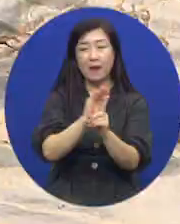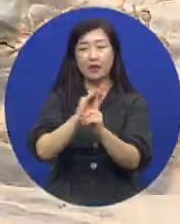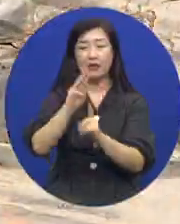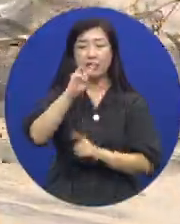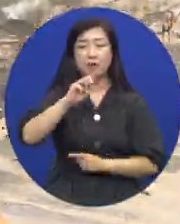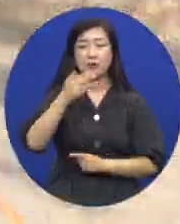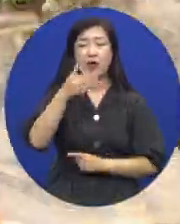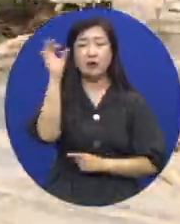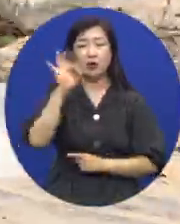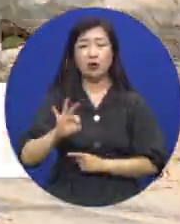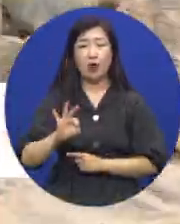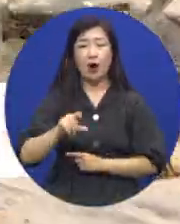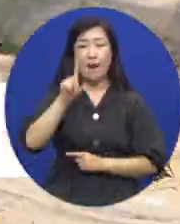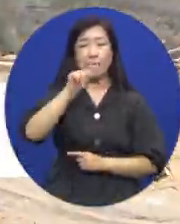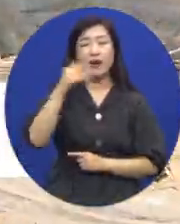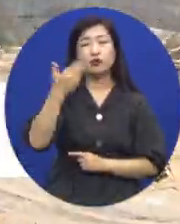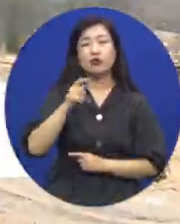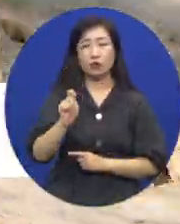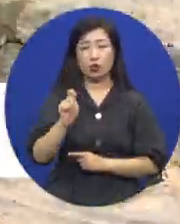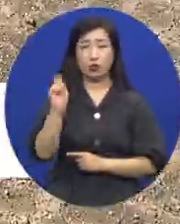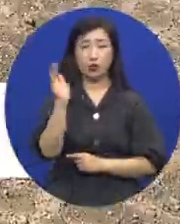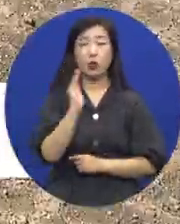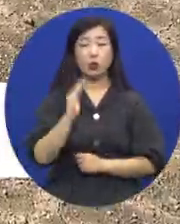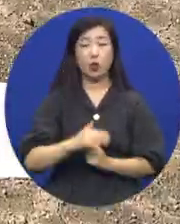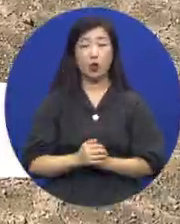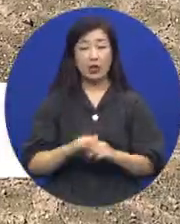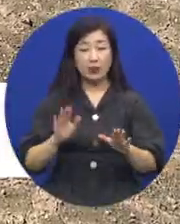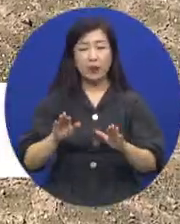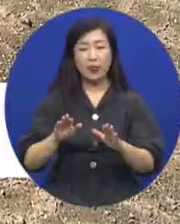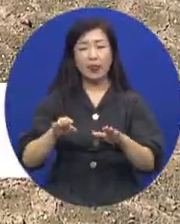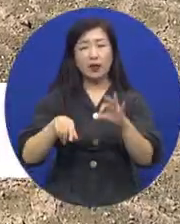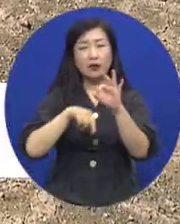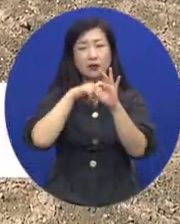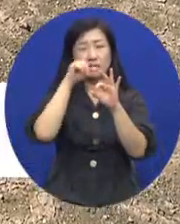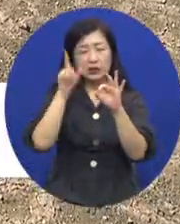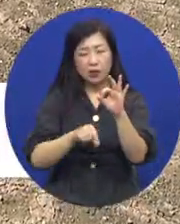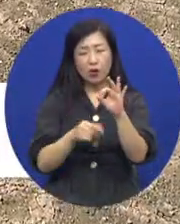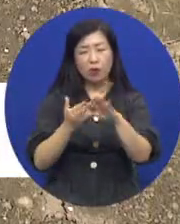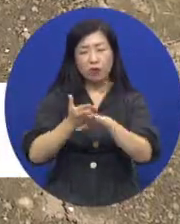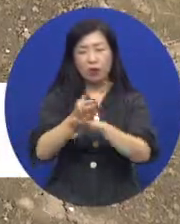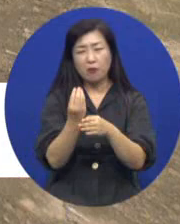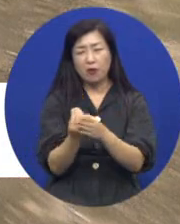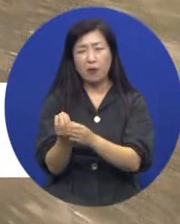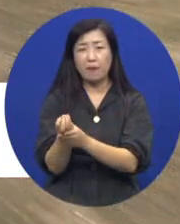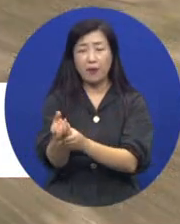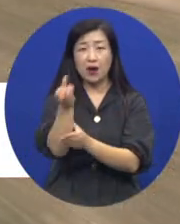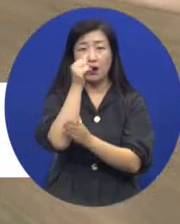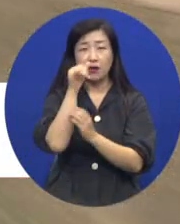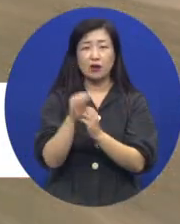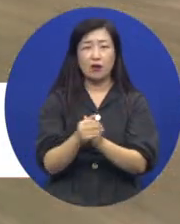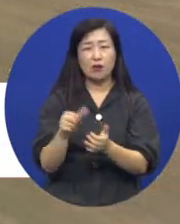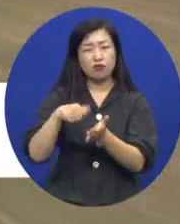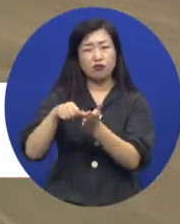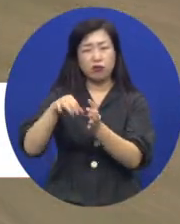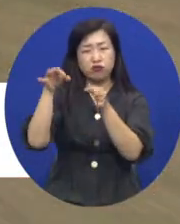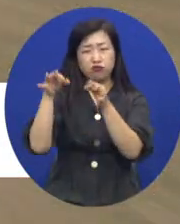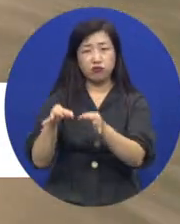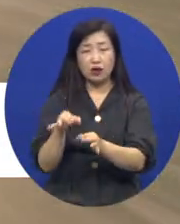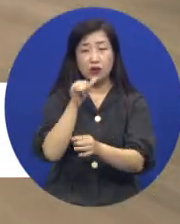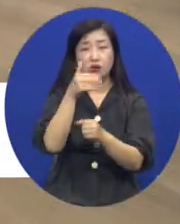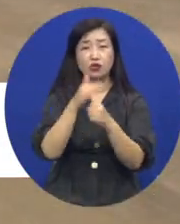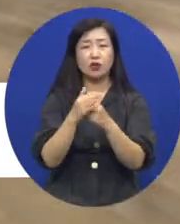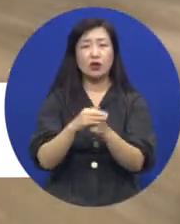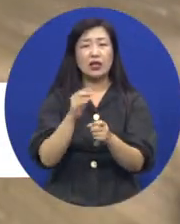38% 줄어든 19,000여 톤. 이달 늦어진 파종에 종자가 썩는 등 품질도 떨어지면서 내년